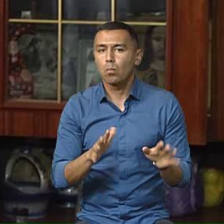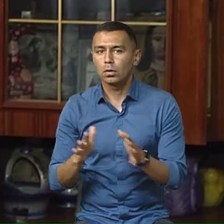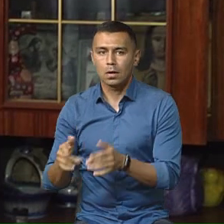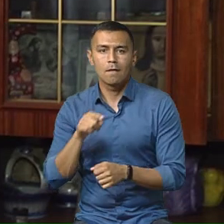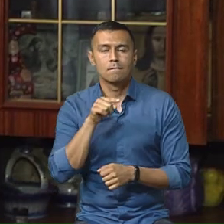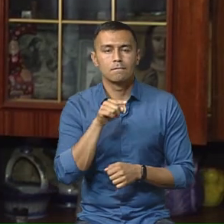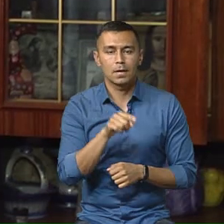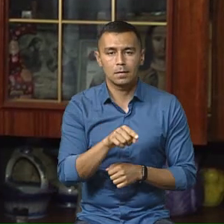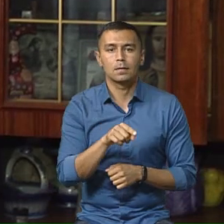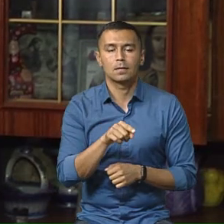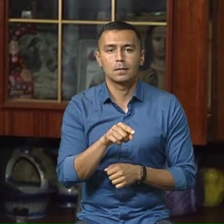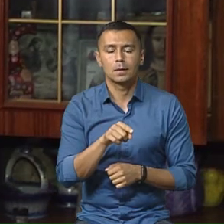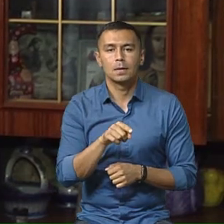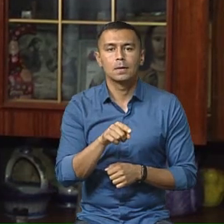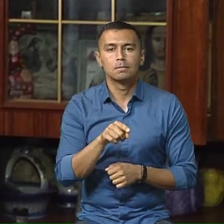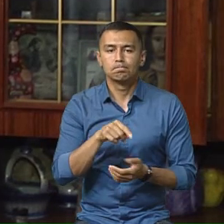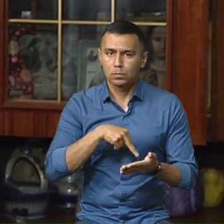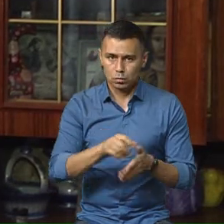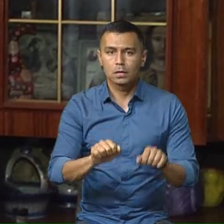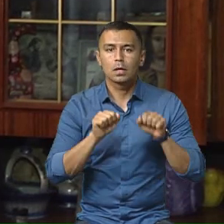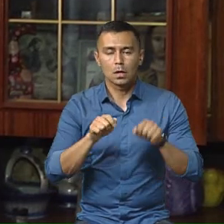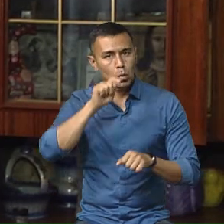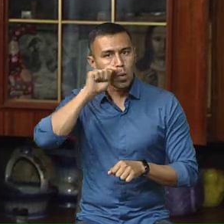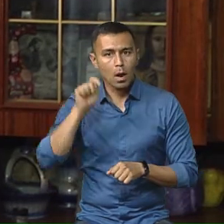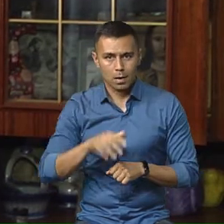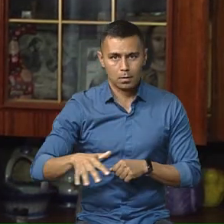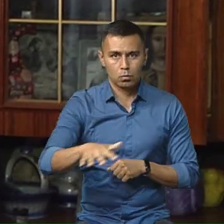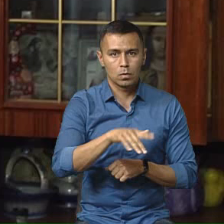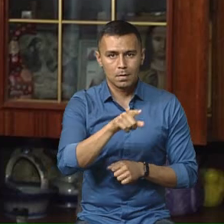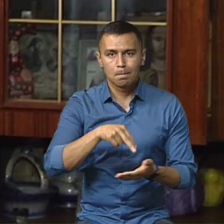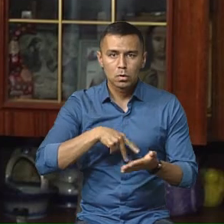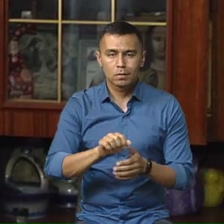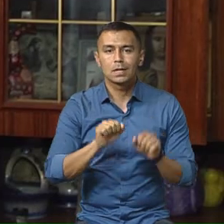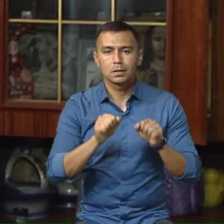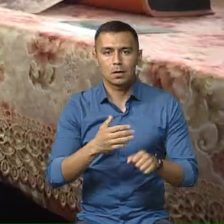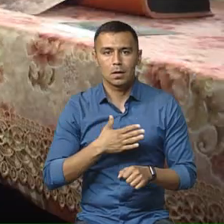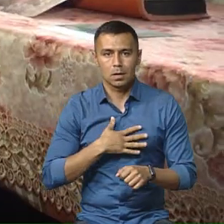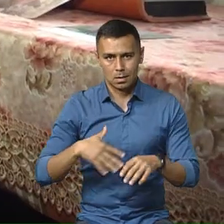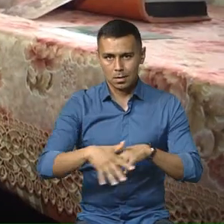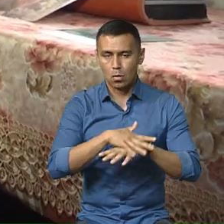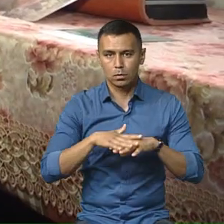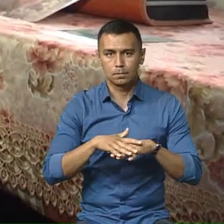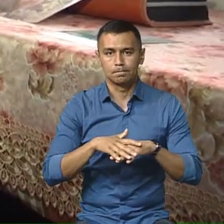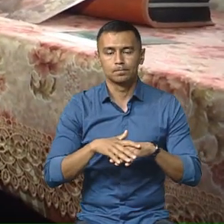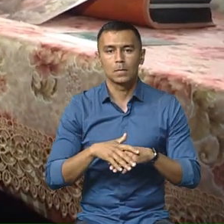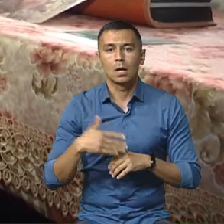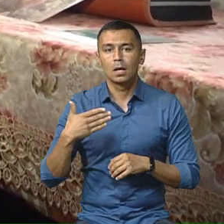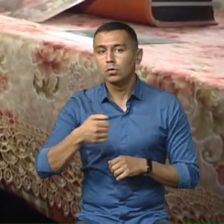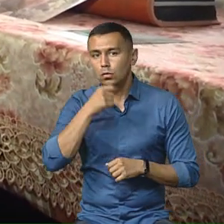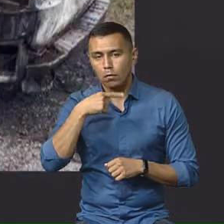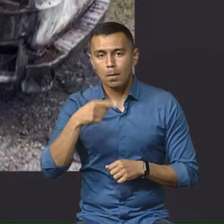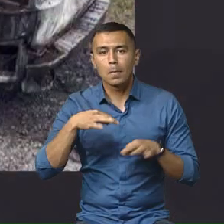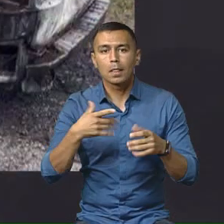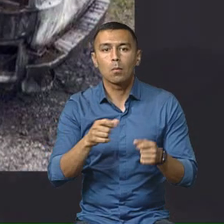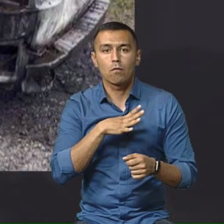він пішов захищати Україну, він пішов захищати наш народ. Микола Бойчук каже, машину, де